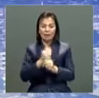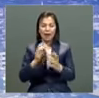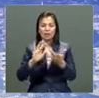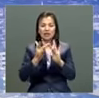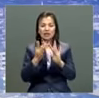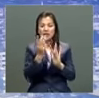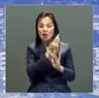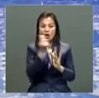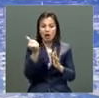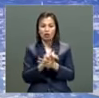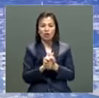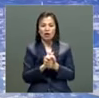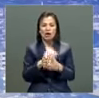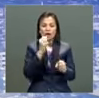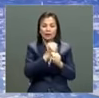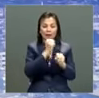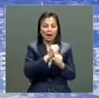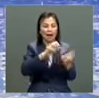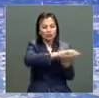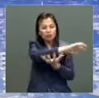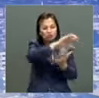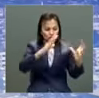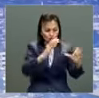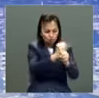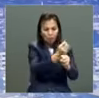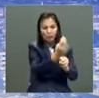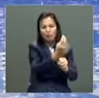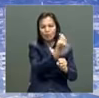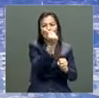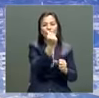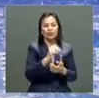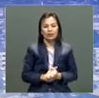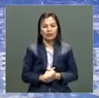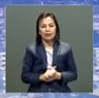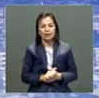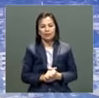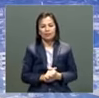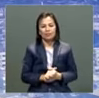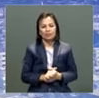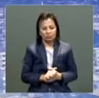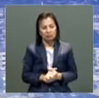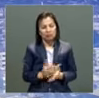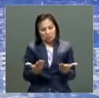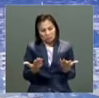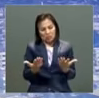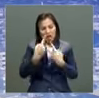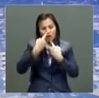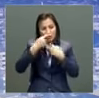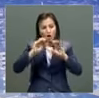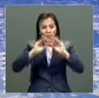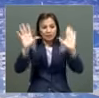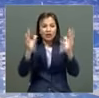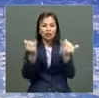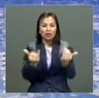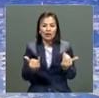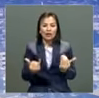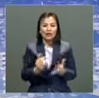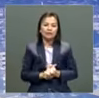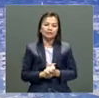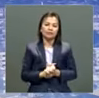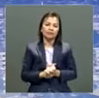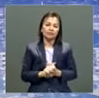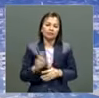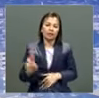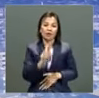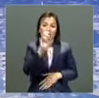นการความการทำงานด้านนี้ก็จะเร็วขึ้นเพราะฉะนั้นนี่คือคำตอบที่เราจะต้องใ